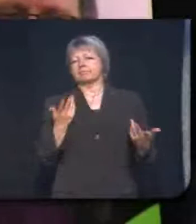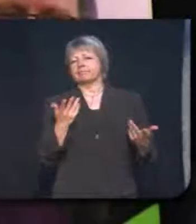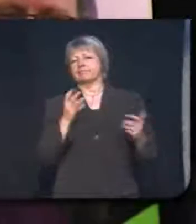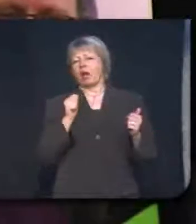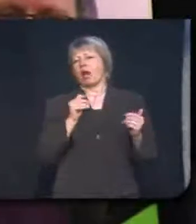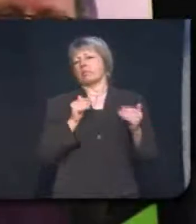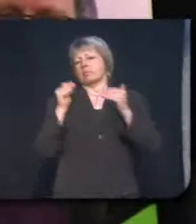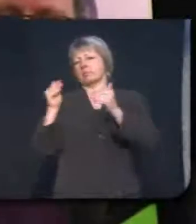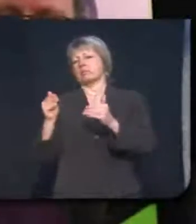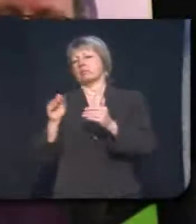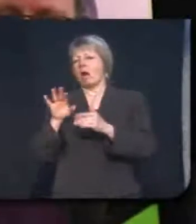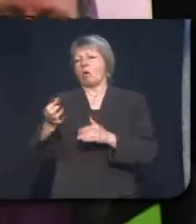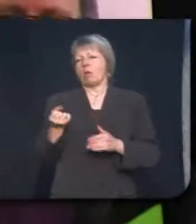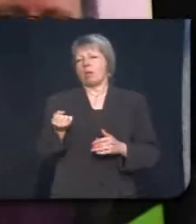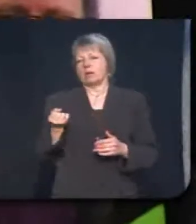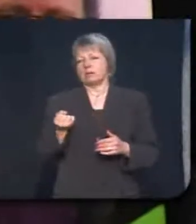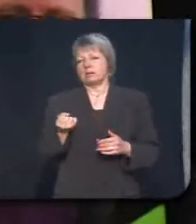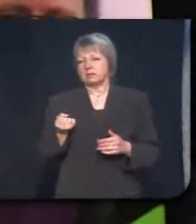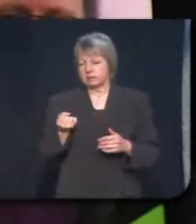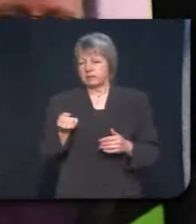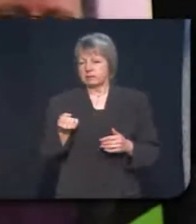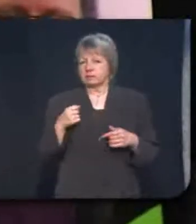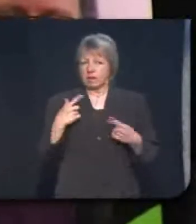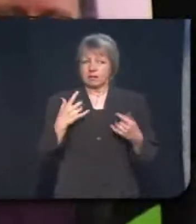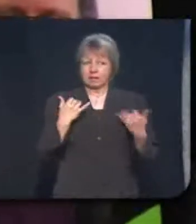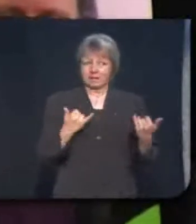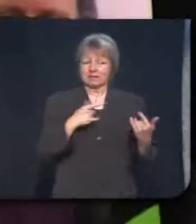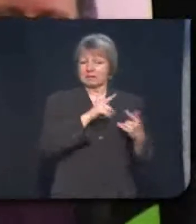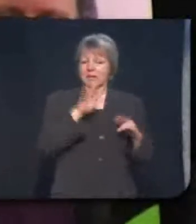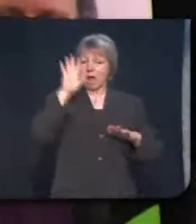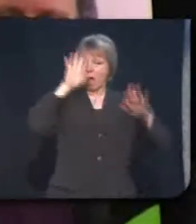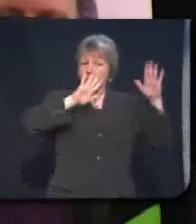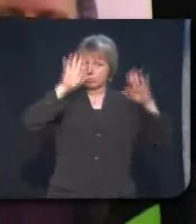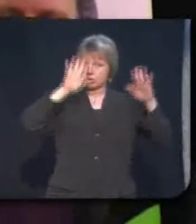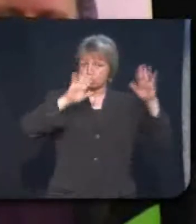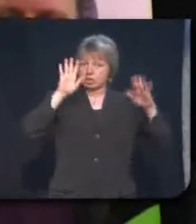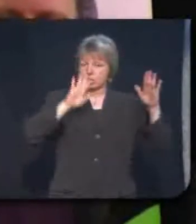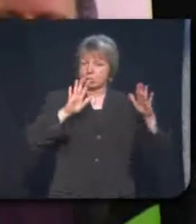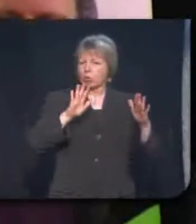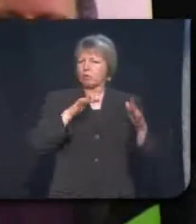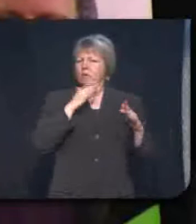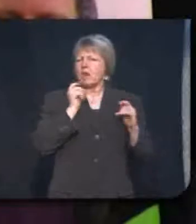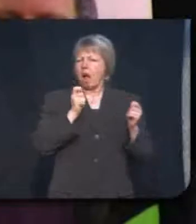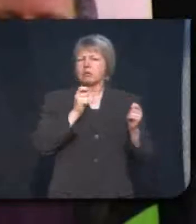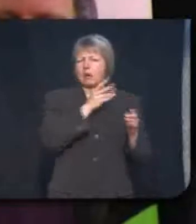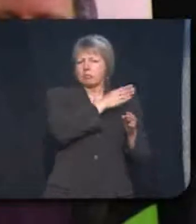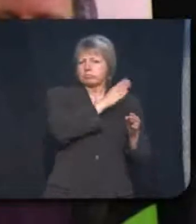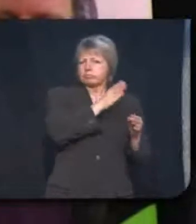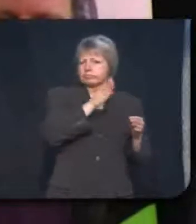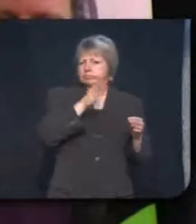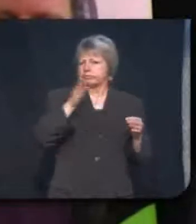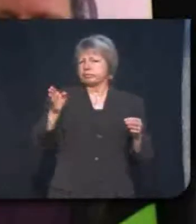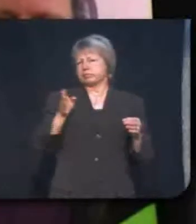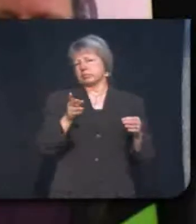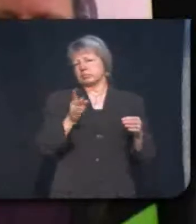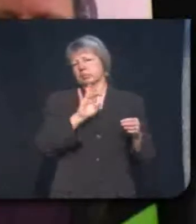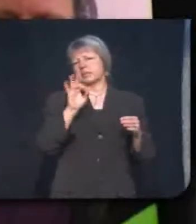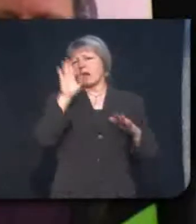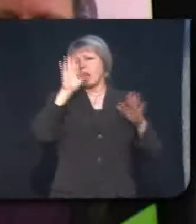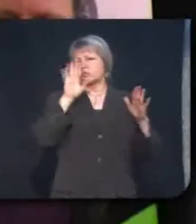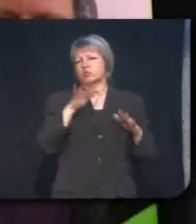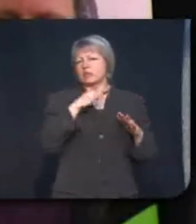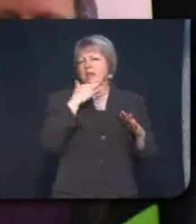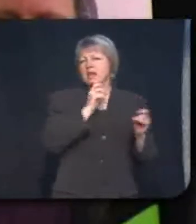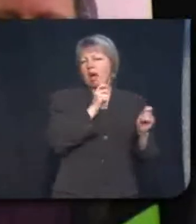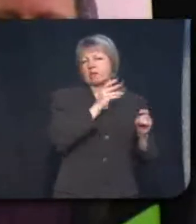wenn er das wenn er dann zur Abstimmung steht also zusammen mit anderen Anträgen weil es immer sinnvoll ist dass man mehrere Anträge abstimmt